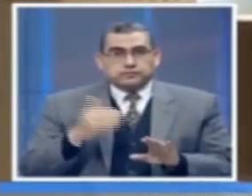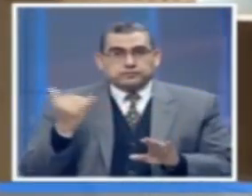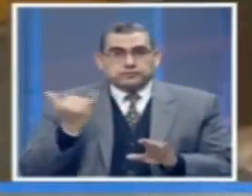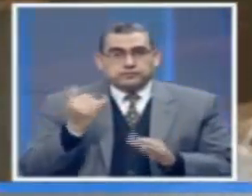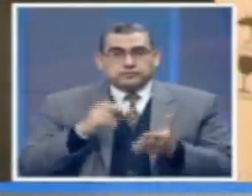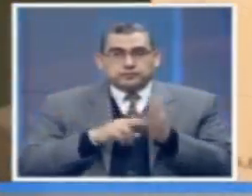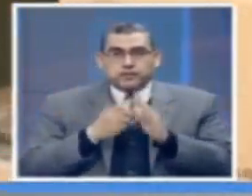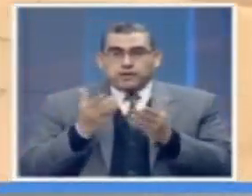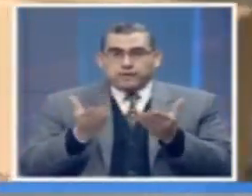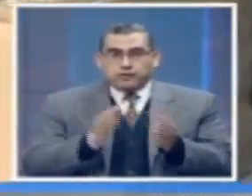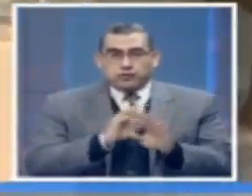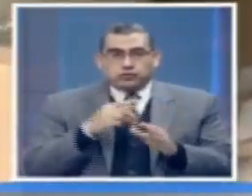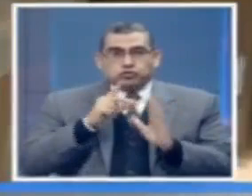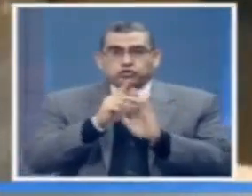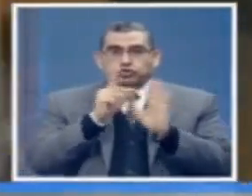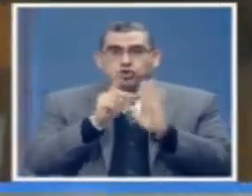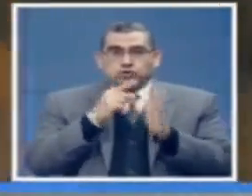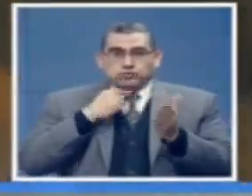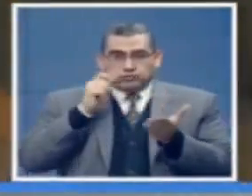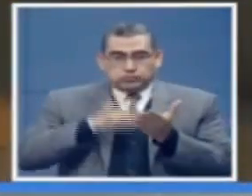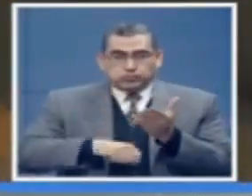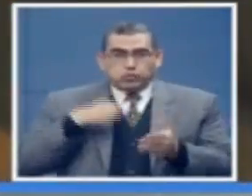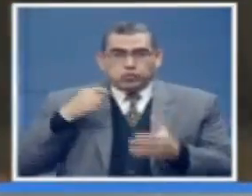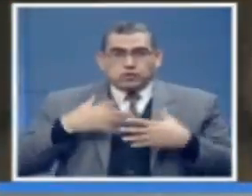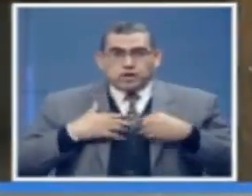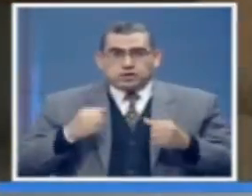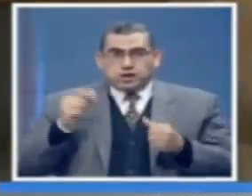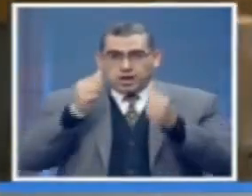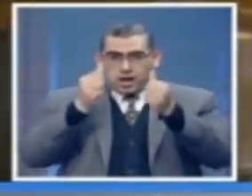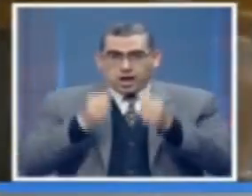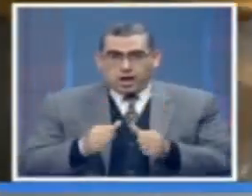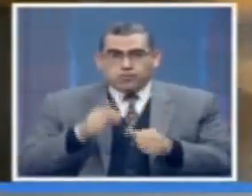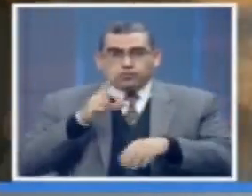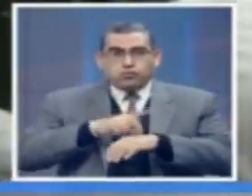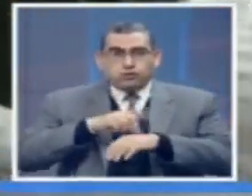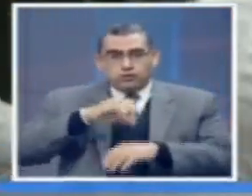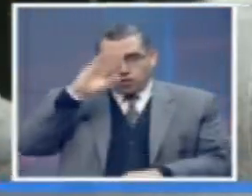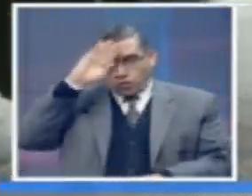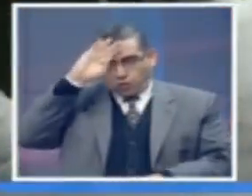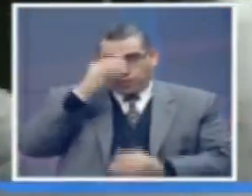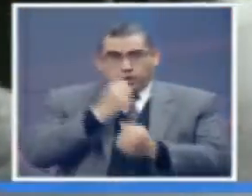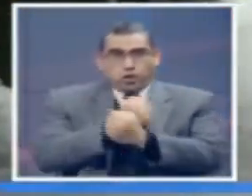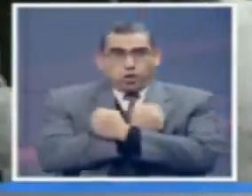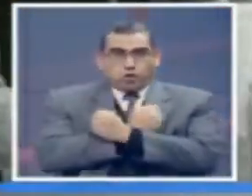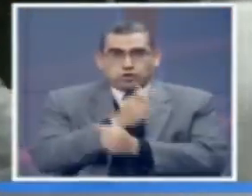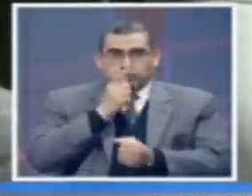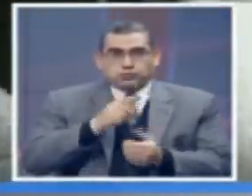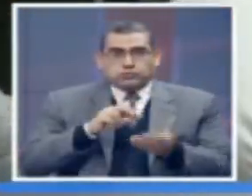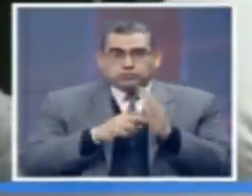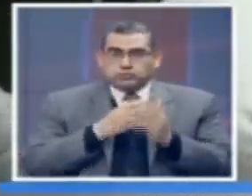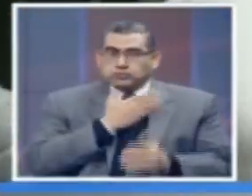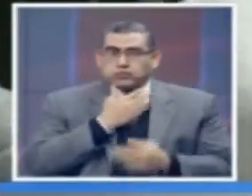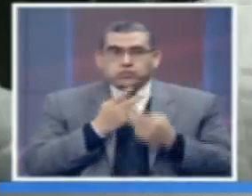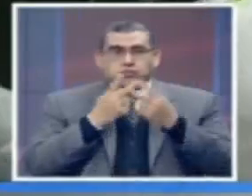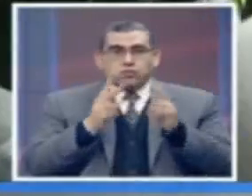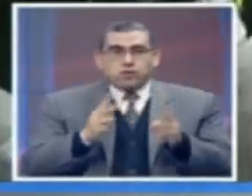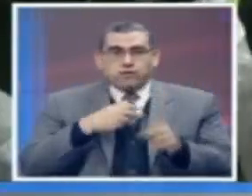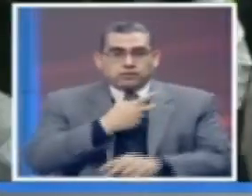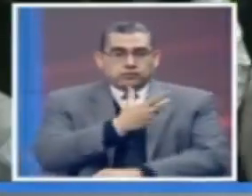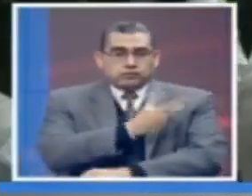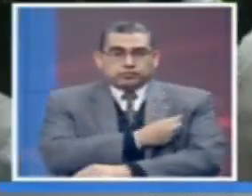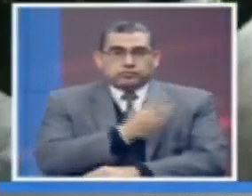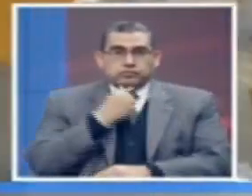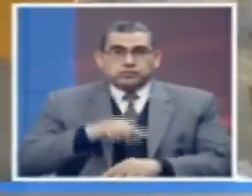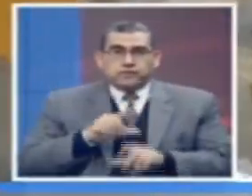جاهزيتها. وفق الشروط المبرمة من وزارة الصحة، أعلنت مستشفى حميات الأقصر استعدادها لبدء تطعيم